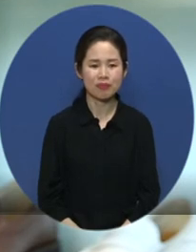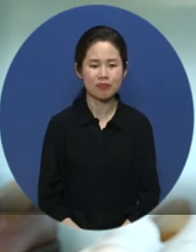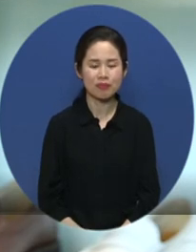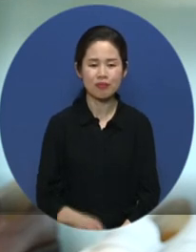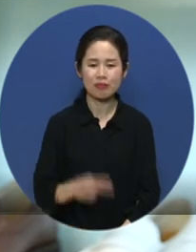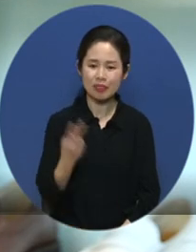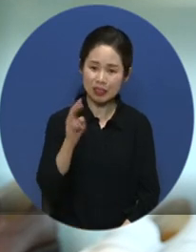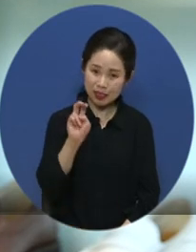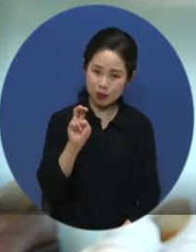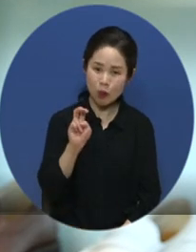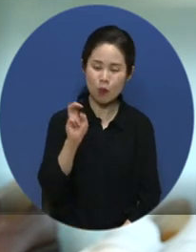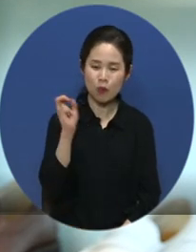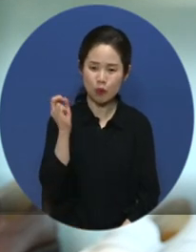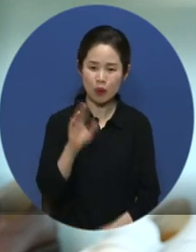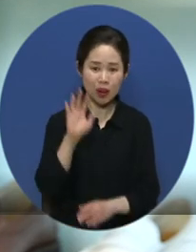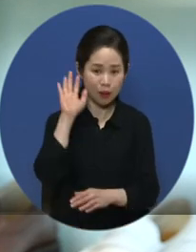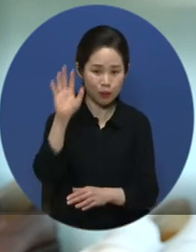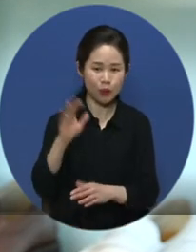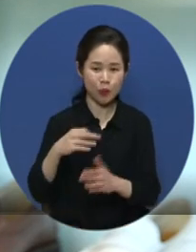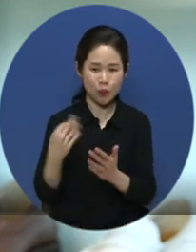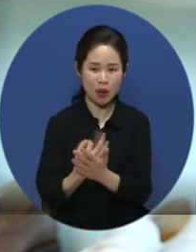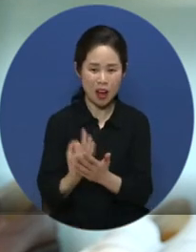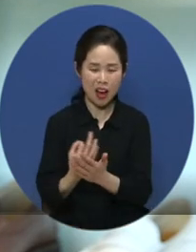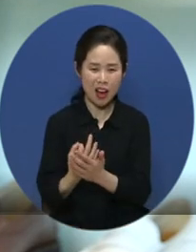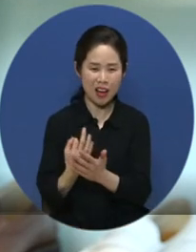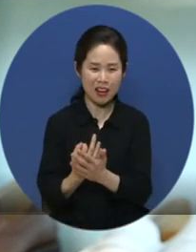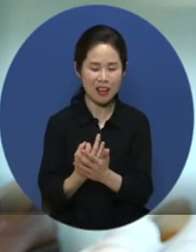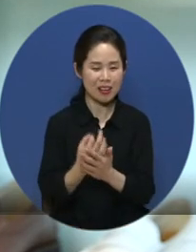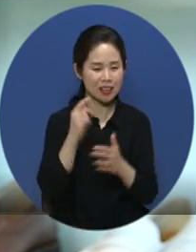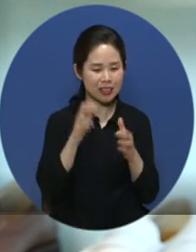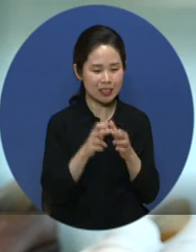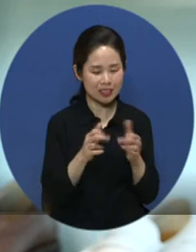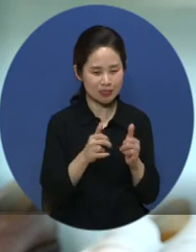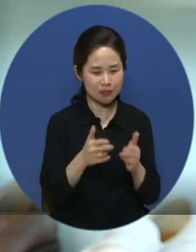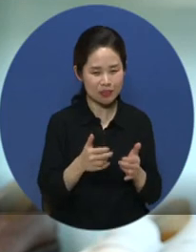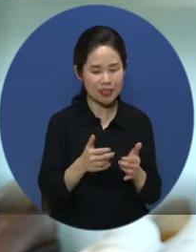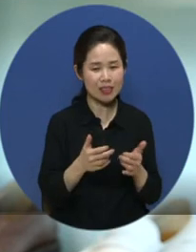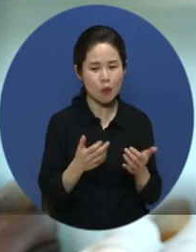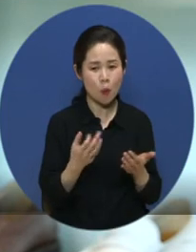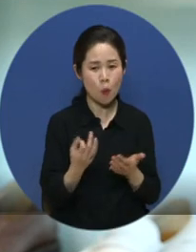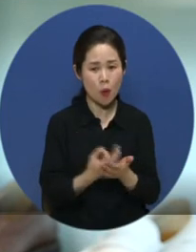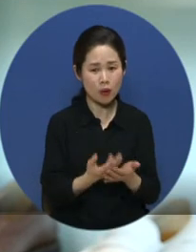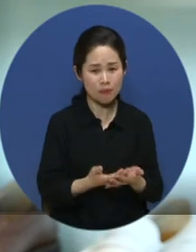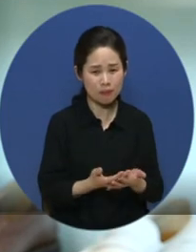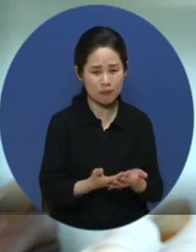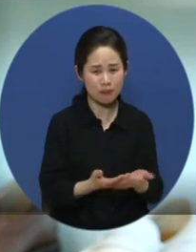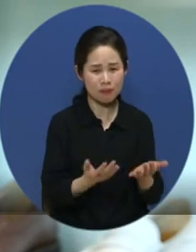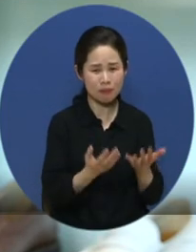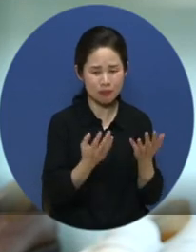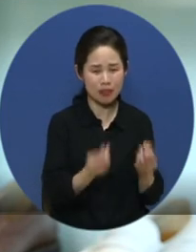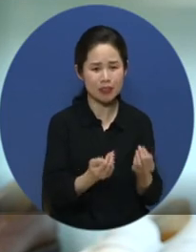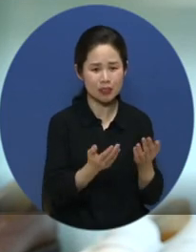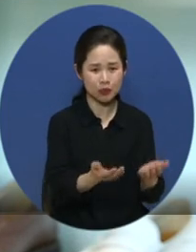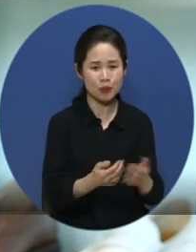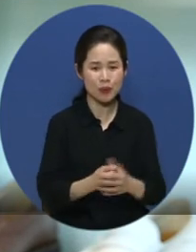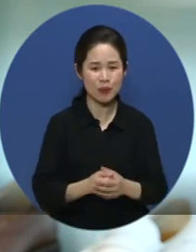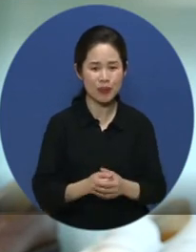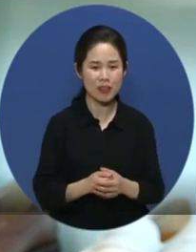많이 벌어서 많이 월급 드리고 또 많은 우리